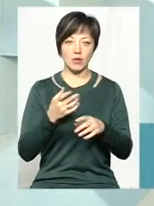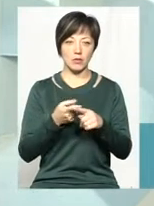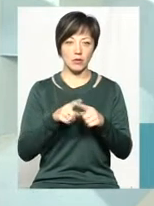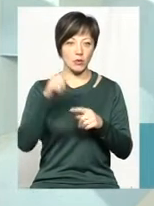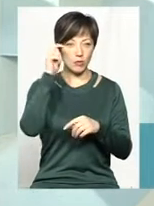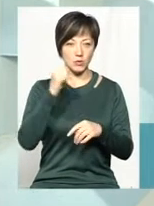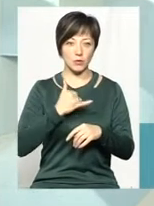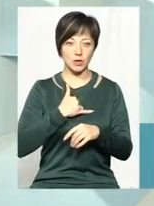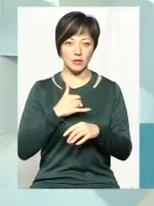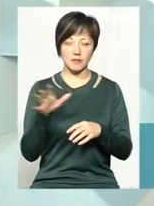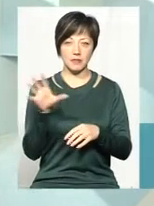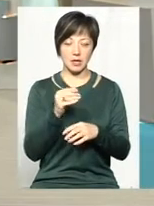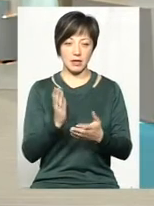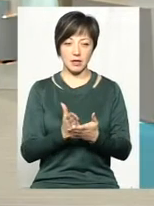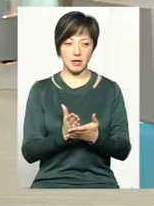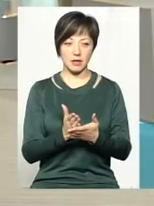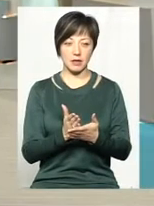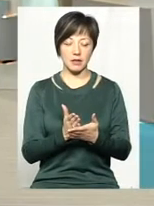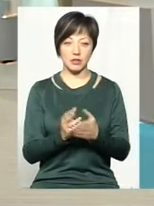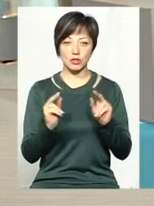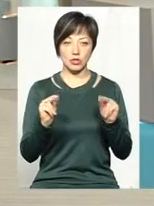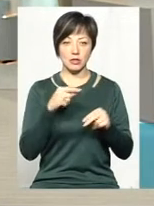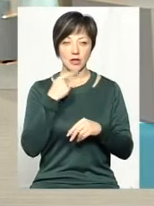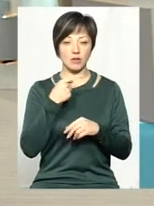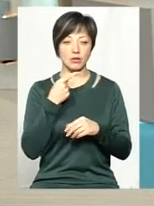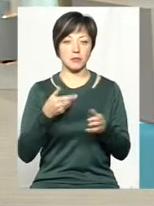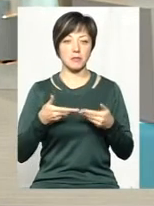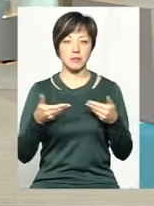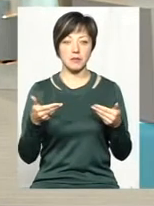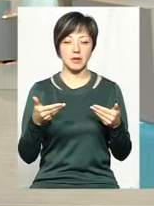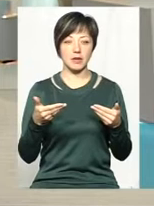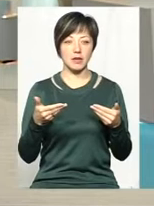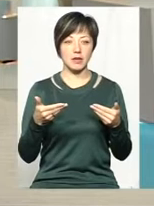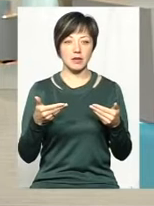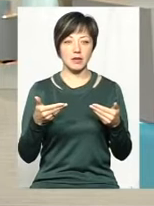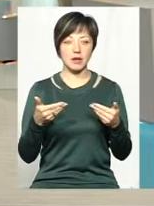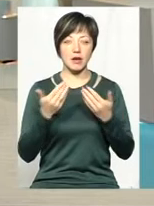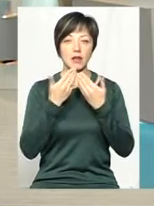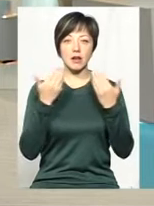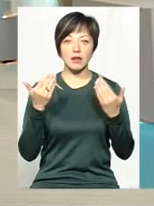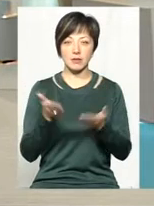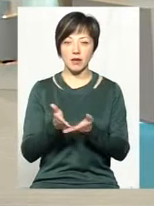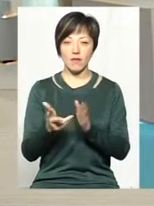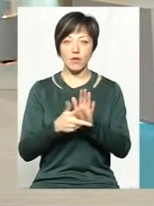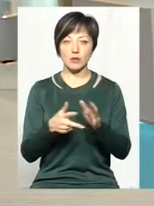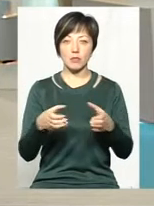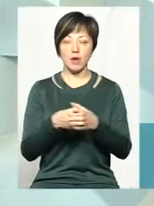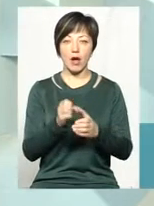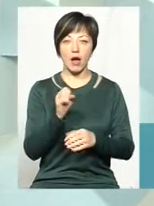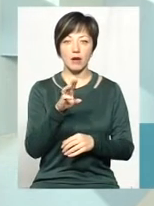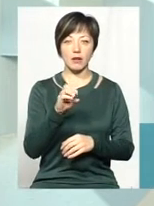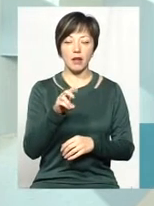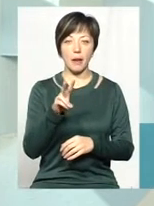в нас практично, ну, все є. Угу. Чесно кажучи, ми, крайня вигрузка, ми приїхали на 8-й полк в Артемовськ,